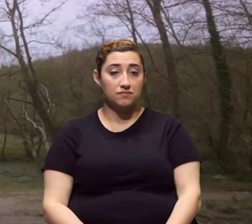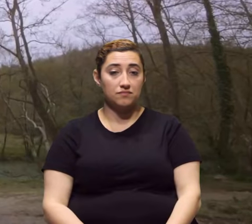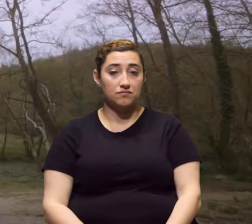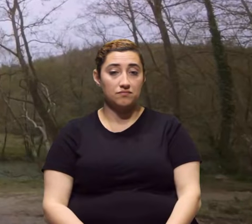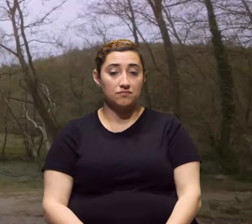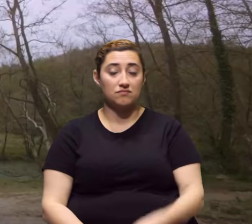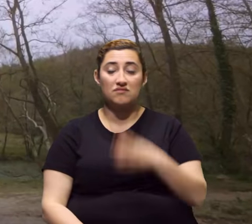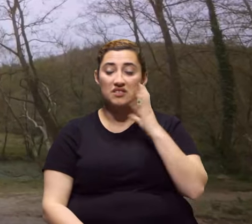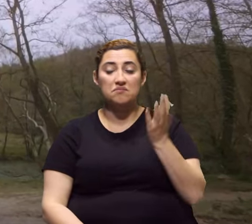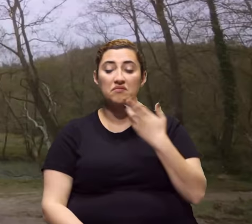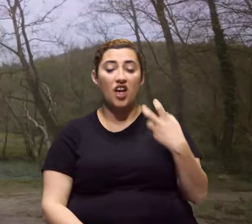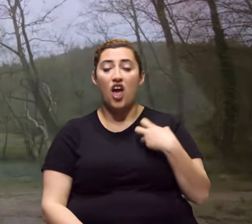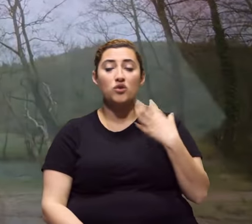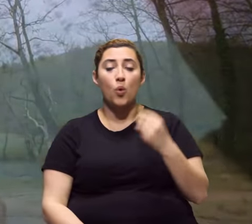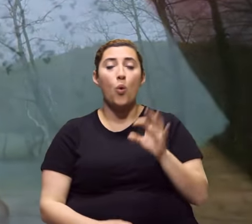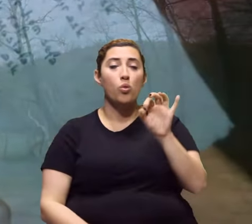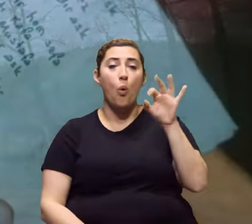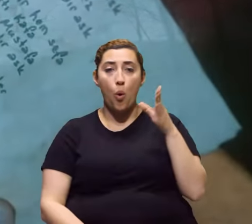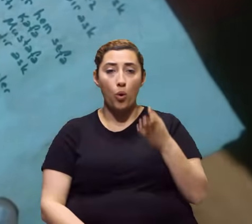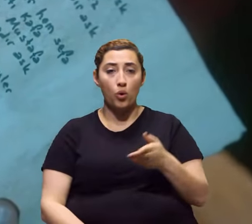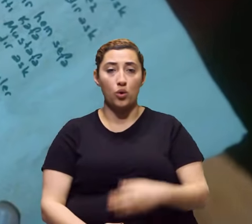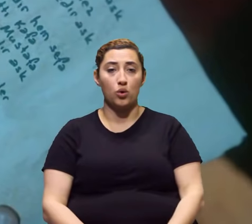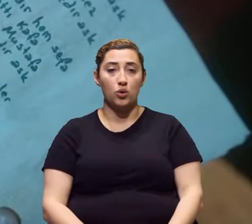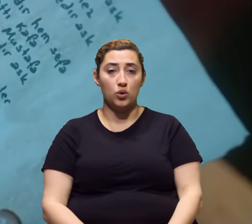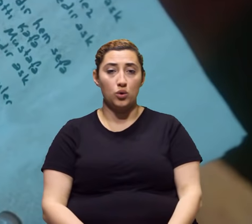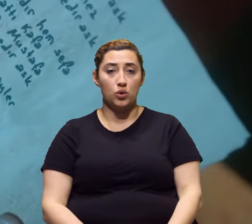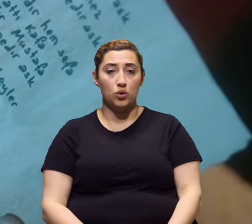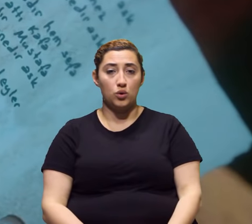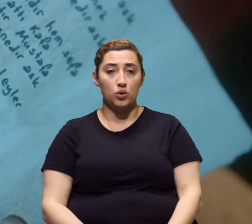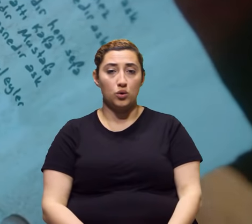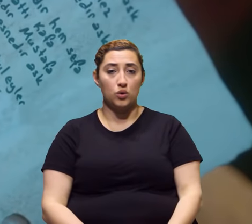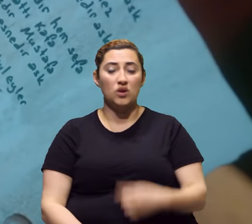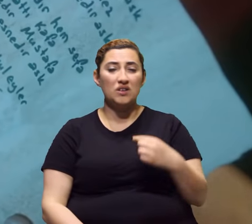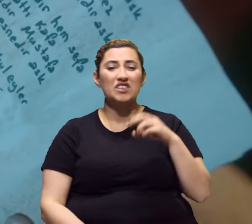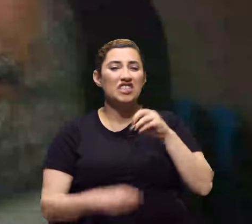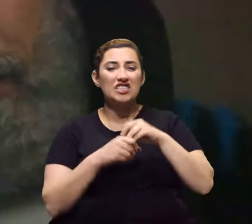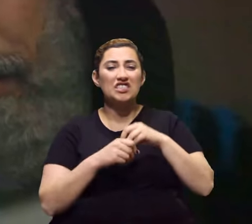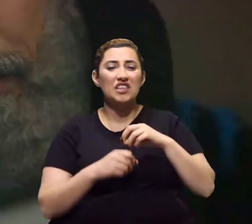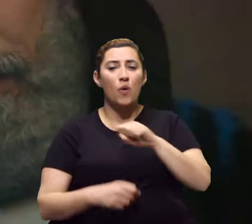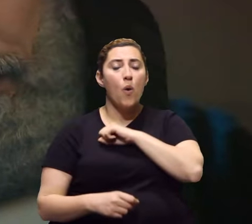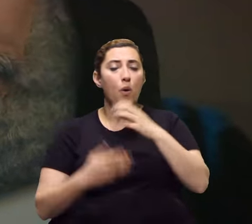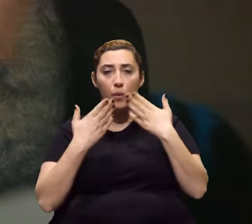Kime kim aşk vurdu ok. Gusta ile kaygı yok.